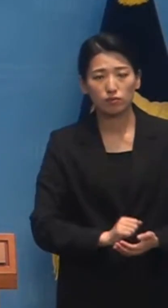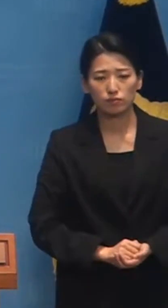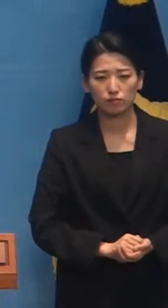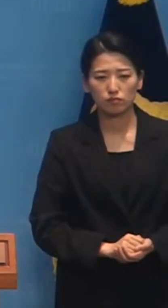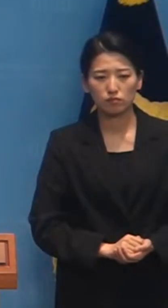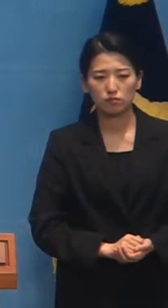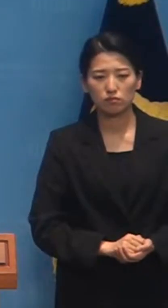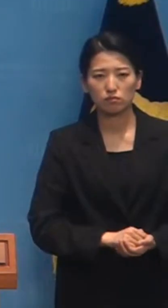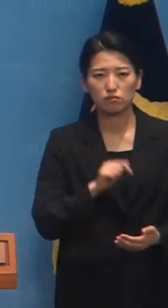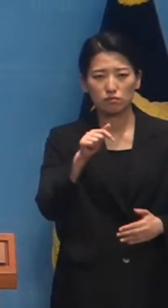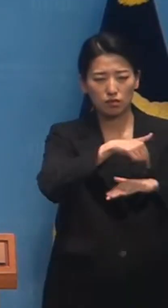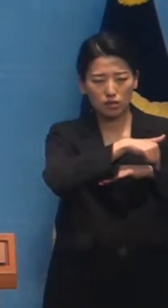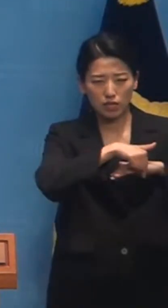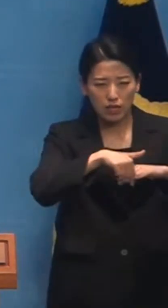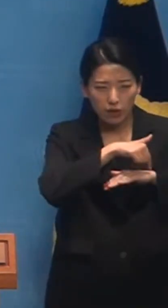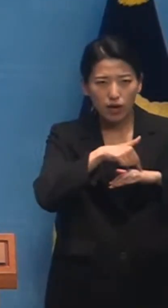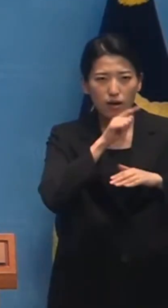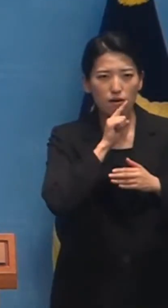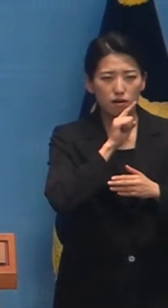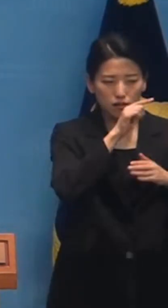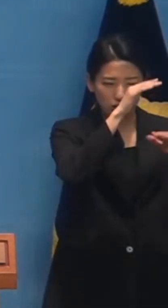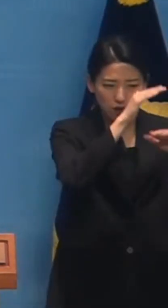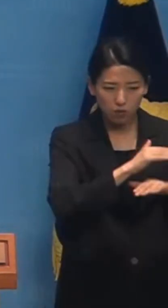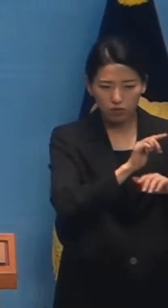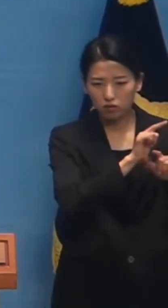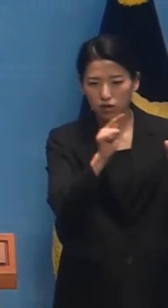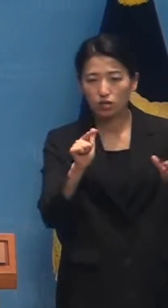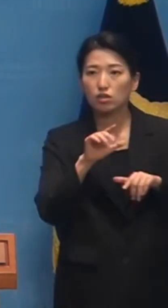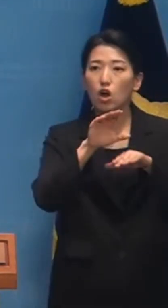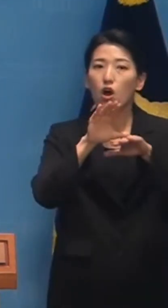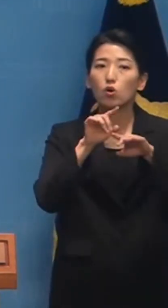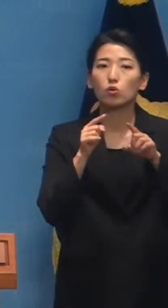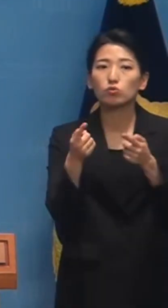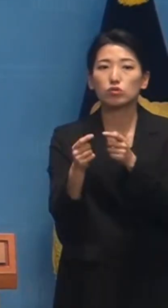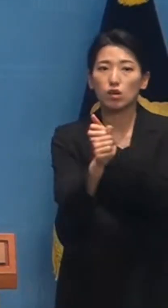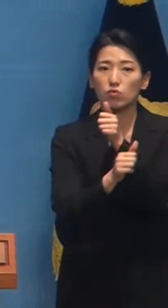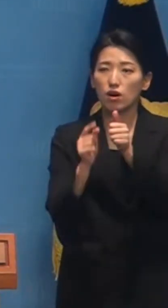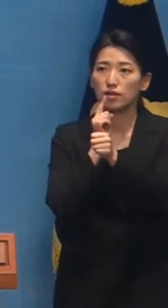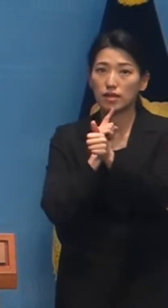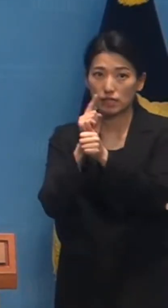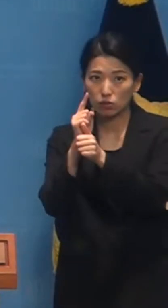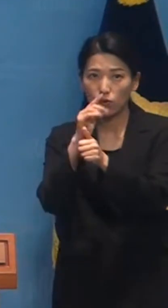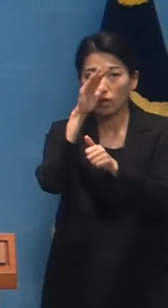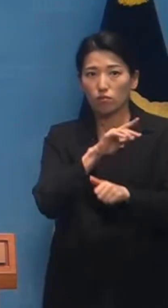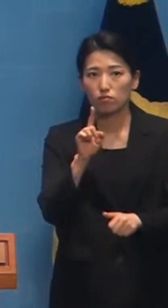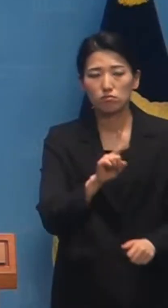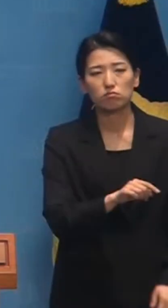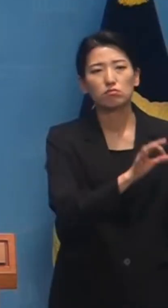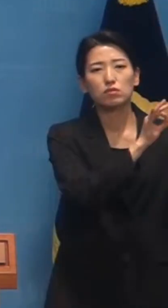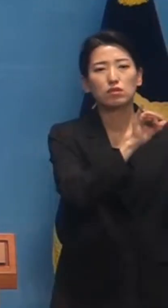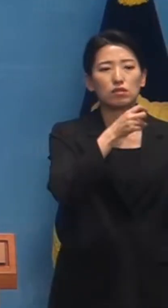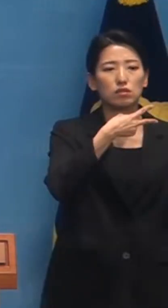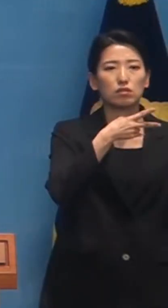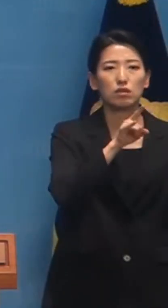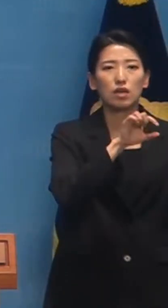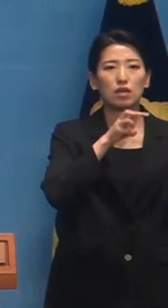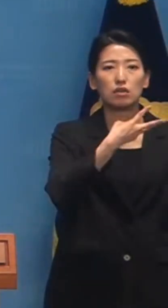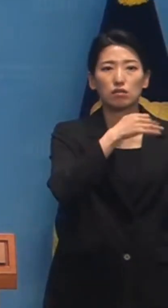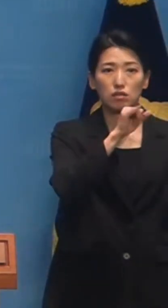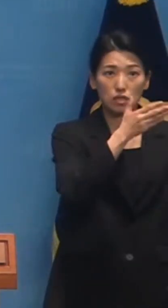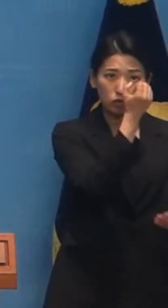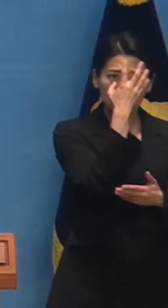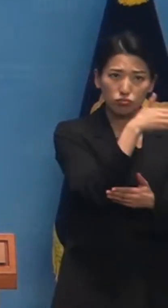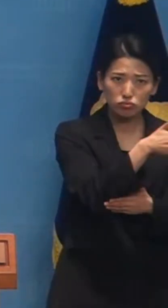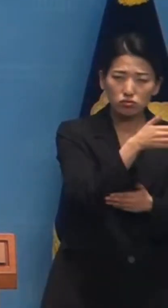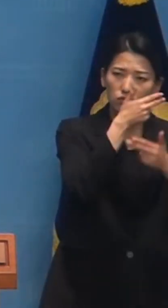이신청 및 엄중히 심리 결과 등 언론 대응 관련입니다. 뉴델리는 계속해서 이재명 후보를 대상으로 일방적인 주장을 이어오고